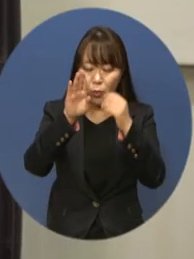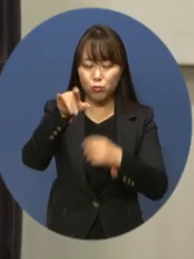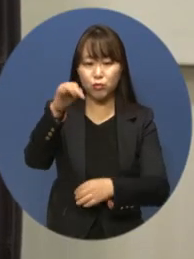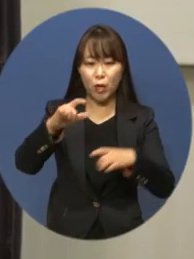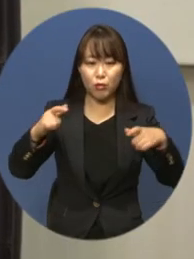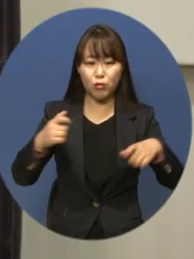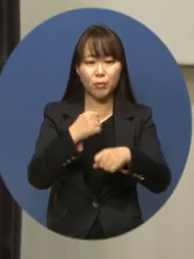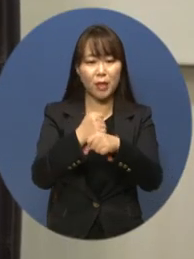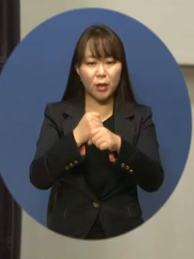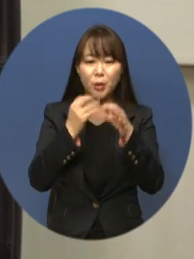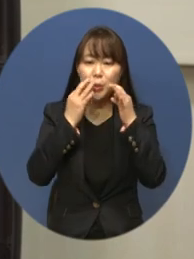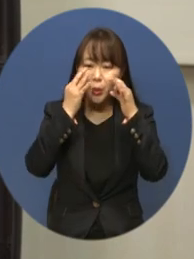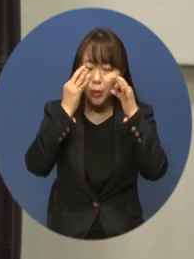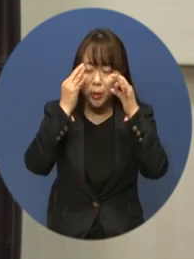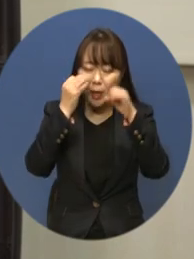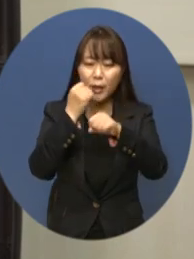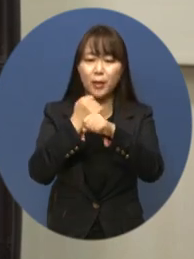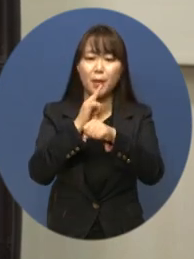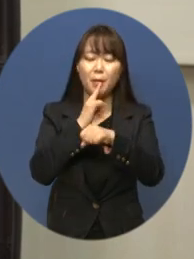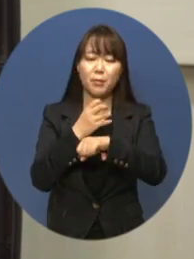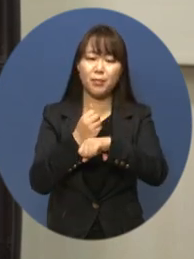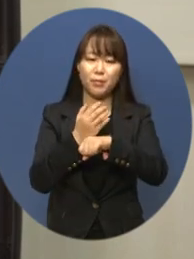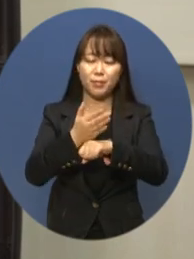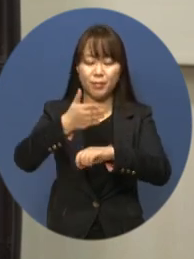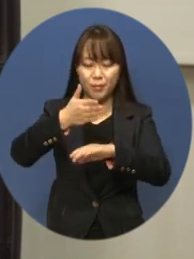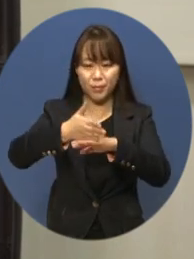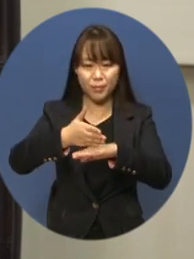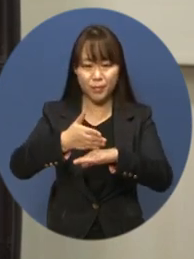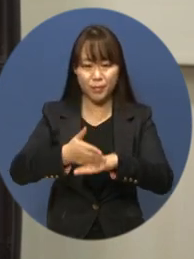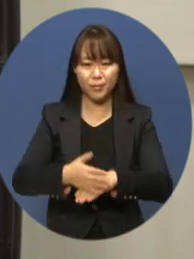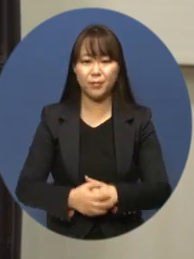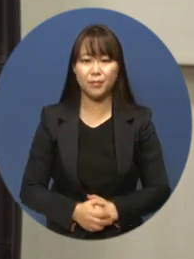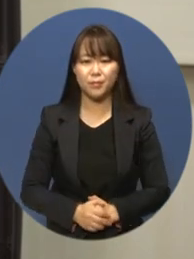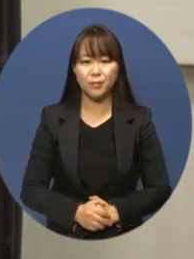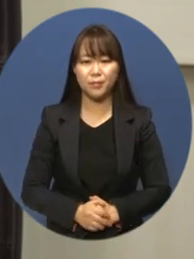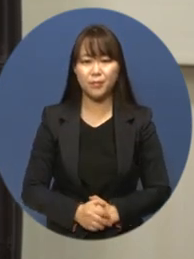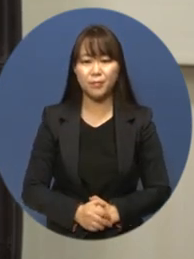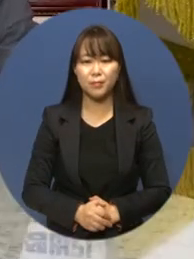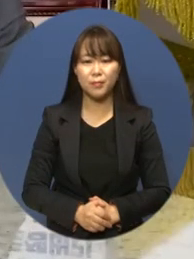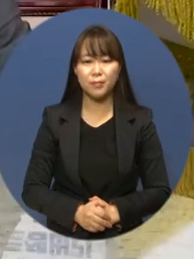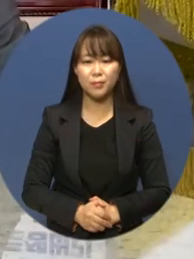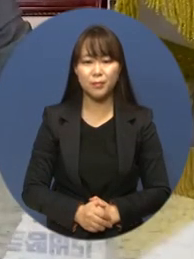부안군을 만드는 데 최선을 다하겠다는 말씀을 드리겠습니다. 고맙습니다.